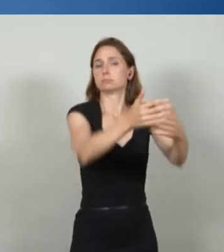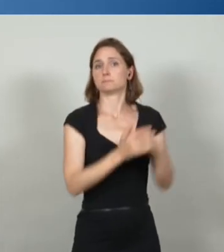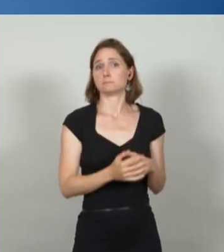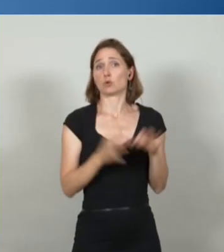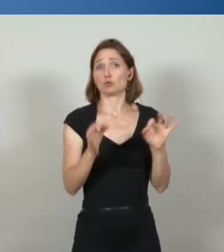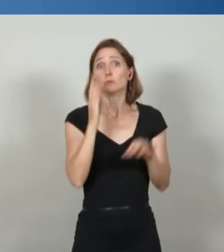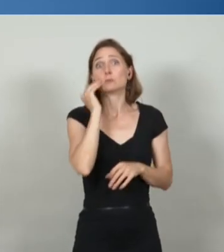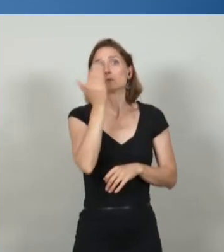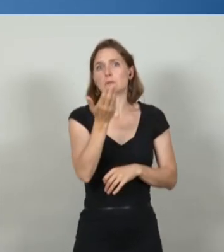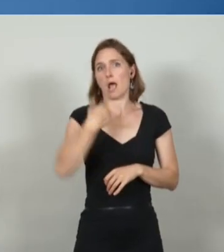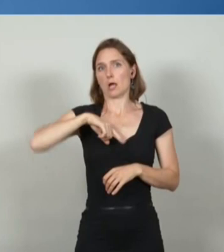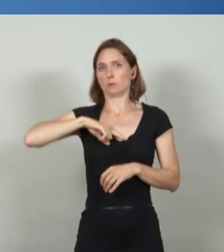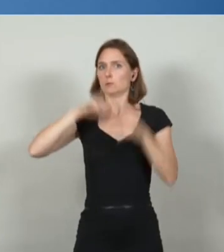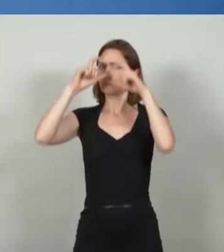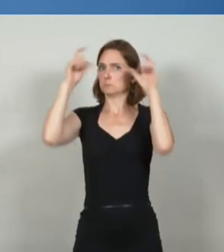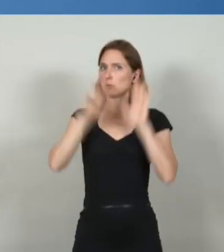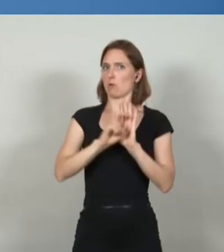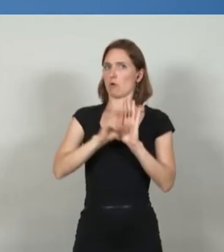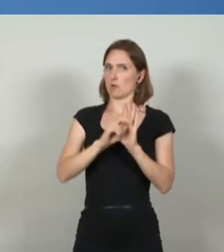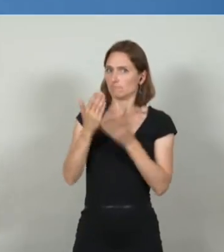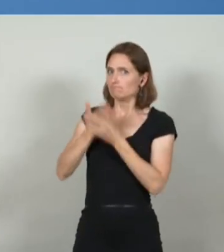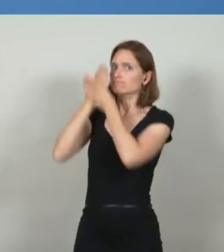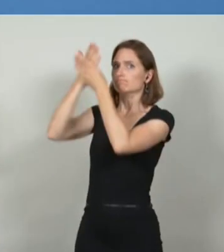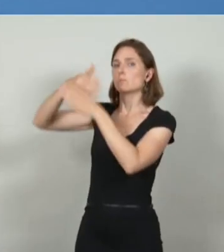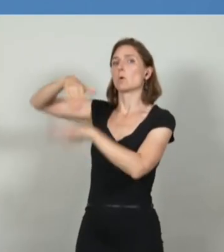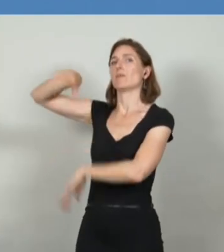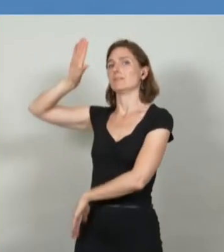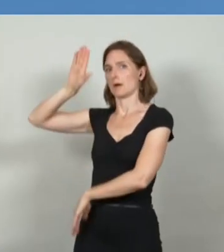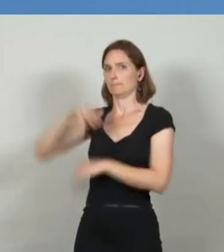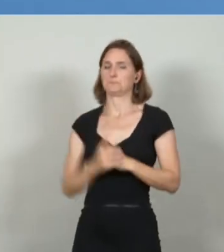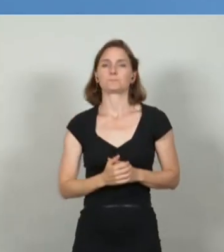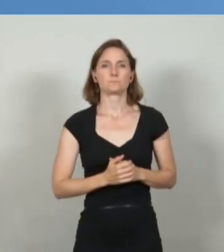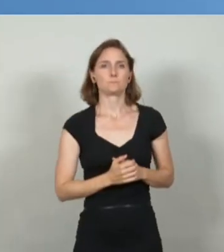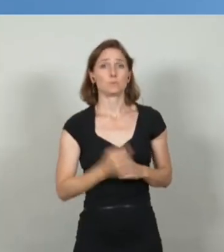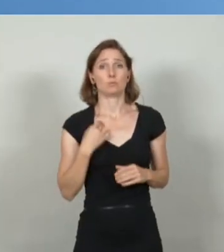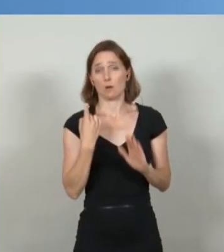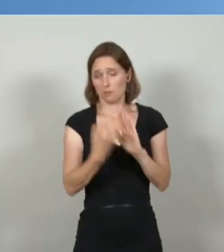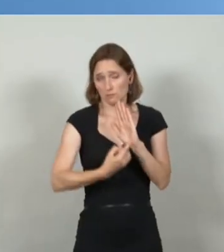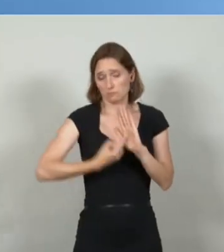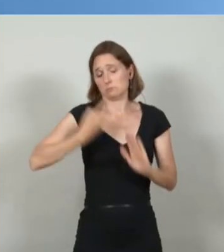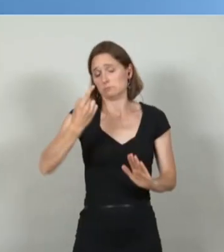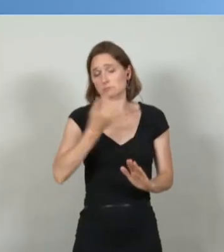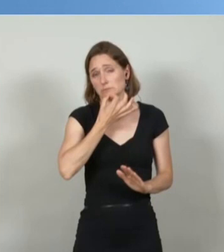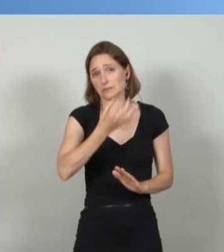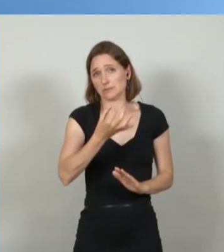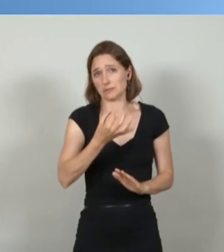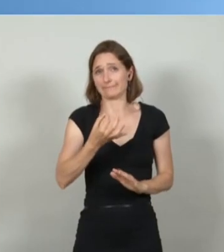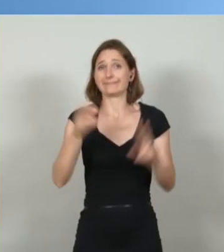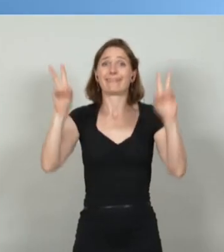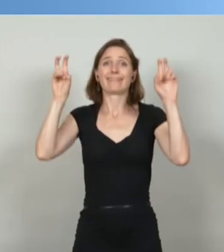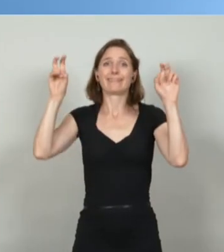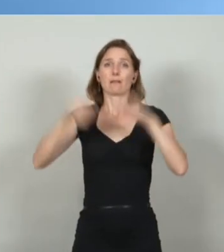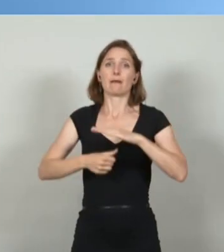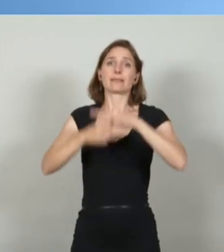effectivement Grenoble a porté cette candidature je le redis le titre capital verte n'est pas un label